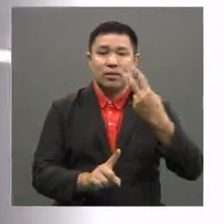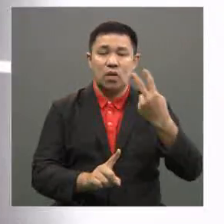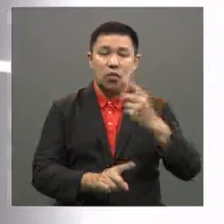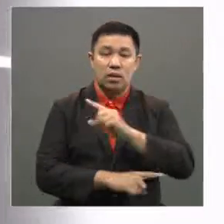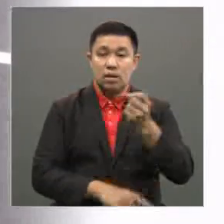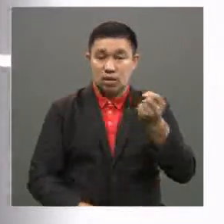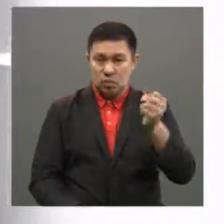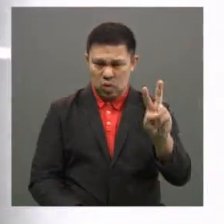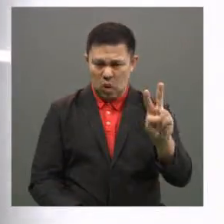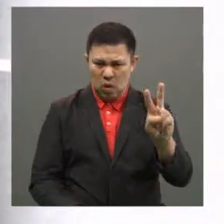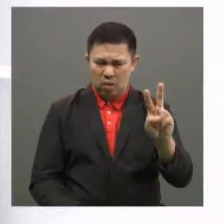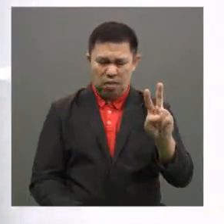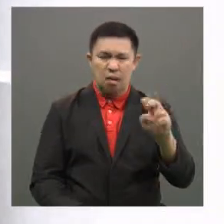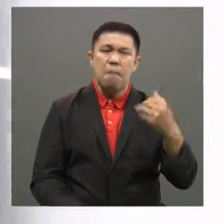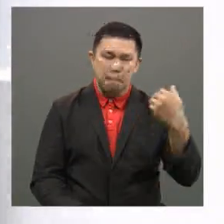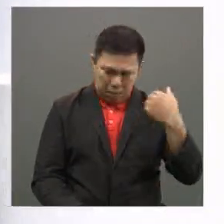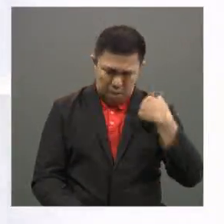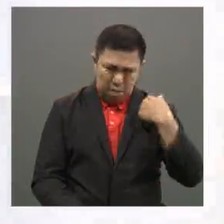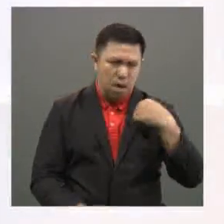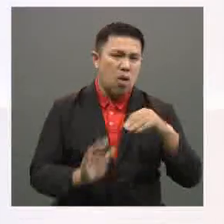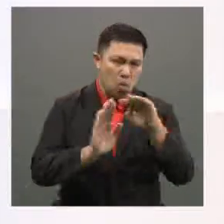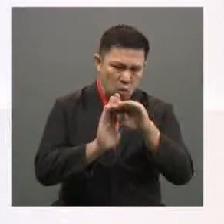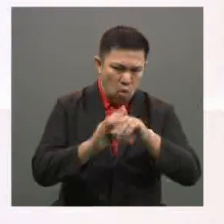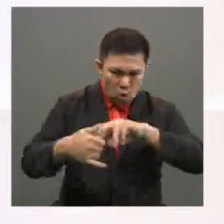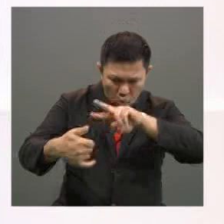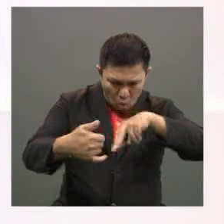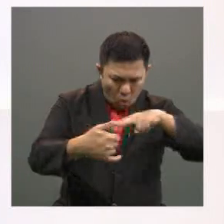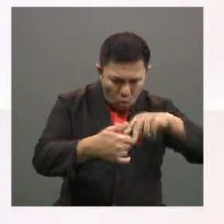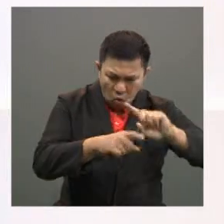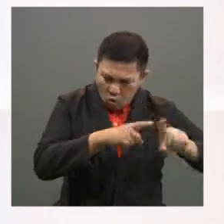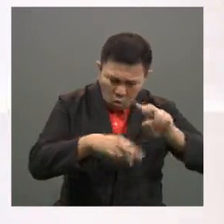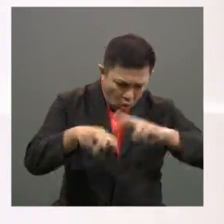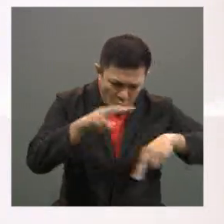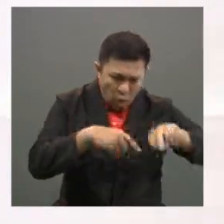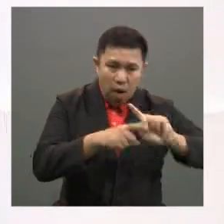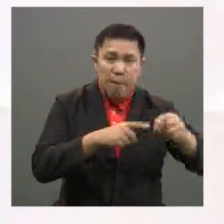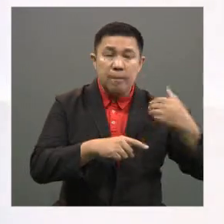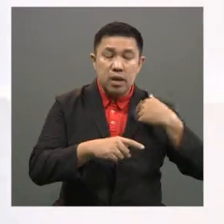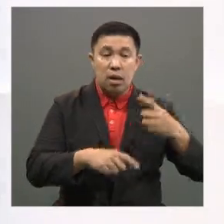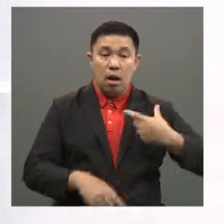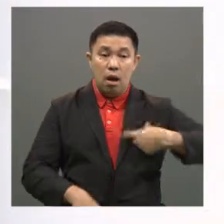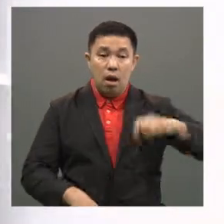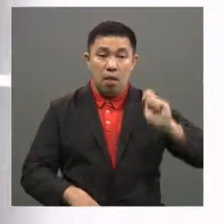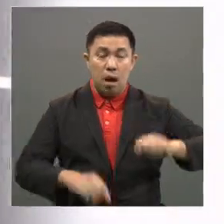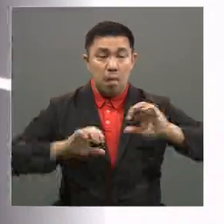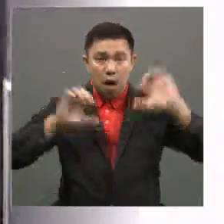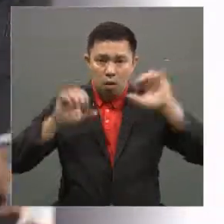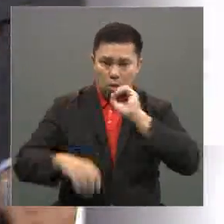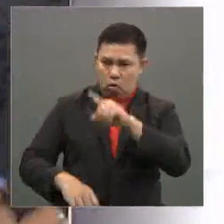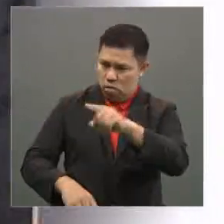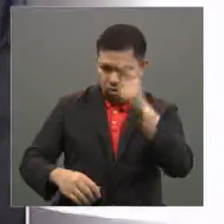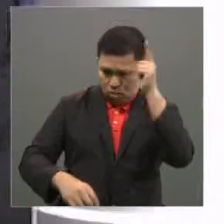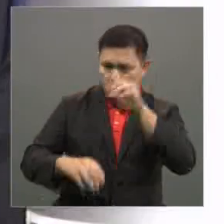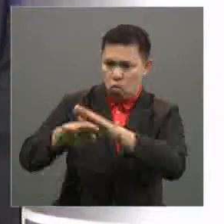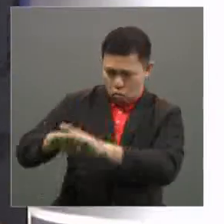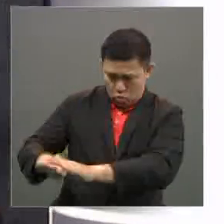คะแต่ว่ามันก็ยังมีกระบวนการที่จะต้องตรวจสอบหลังจากนี้อีกส่วนเรื่องที่อัยการจะขออายัดตัวนายทักษิณก็เ